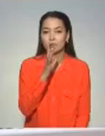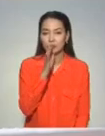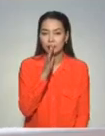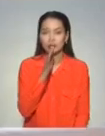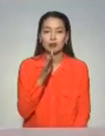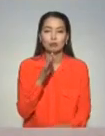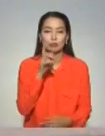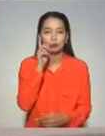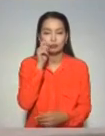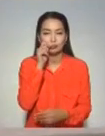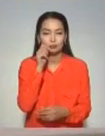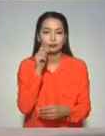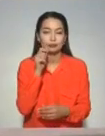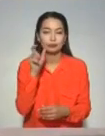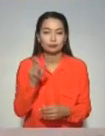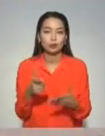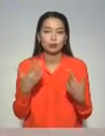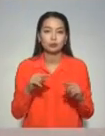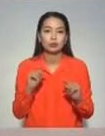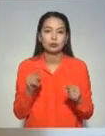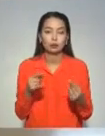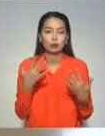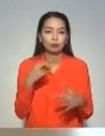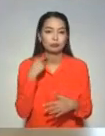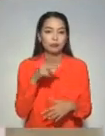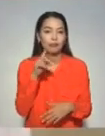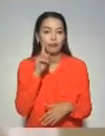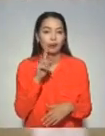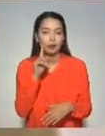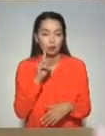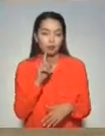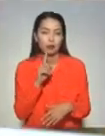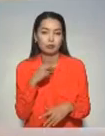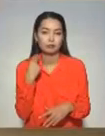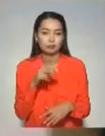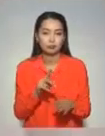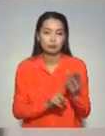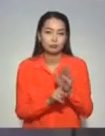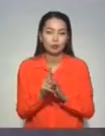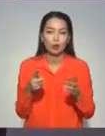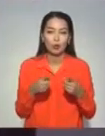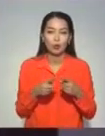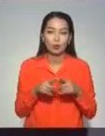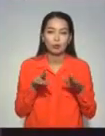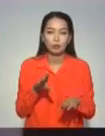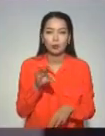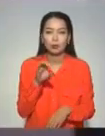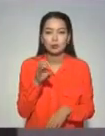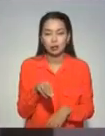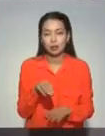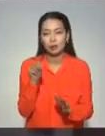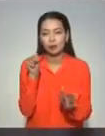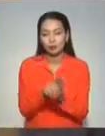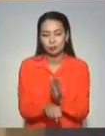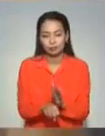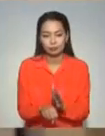22-летнего напавшего сразу же задержали. Он водворен в изолятор временного содержания. Заведено уголовное дело по статье «Покушение